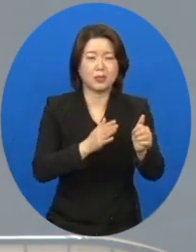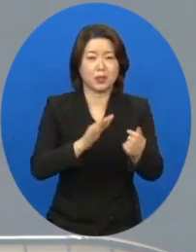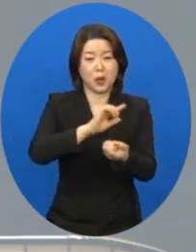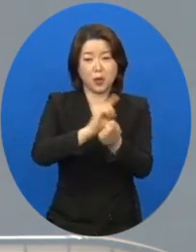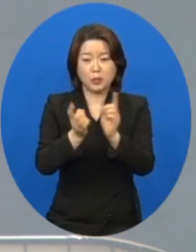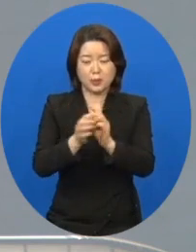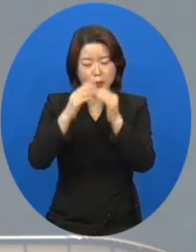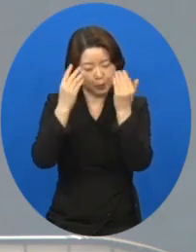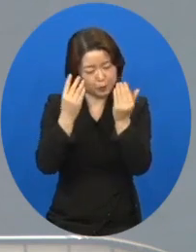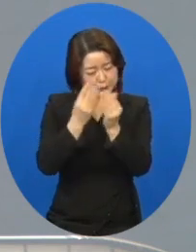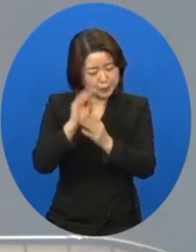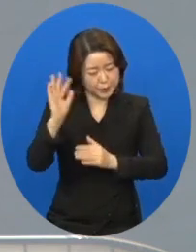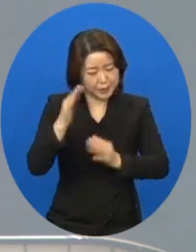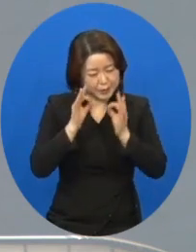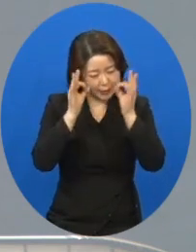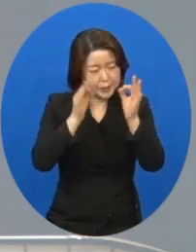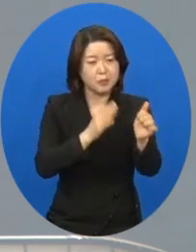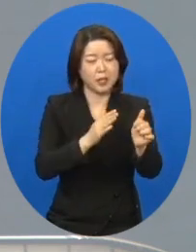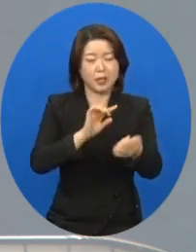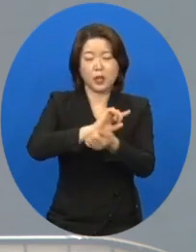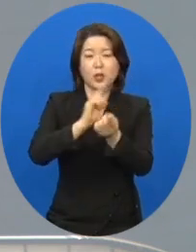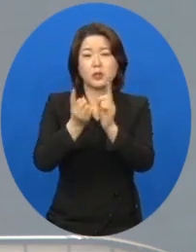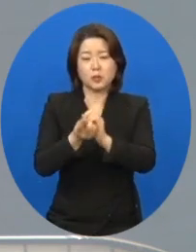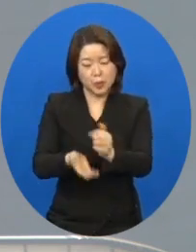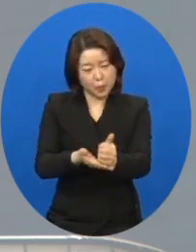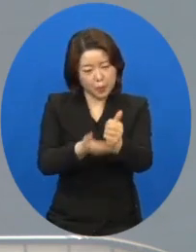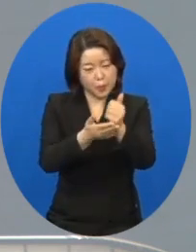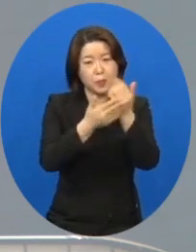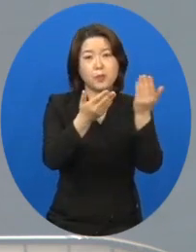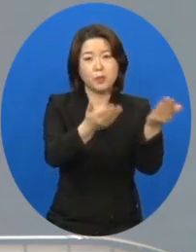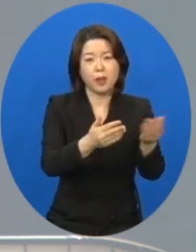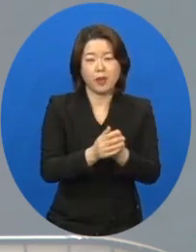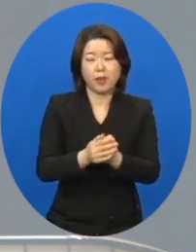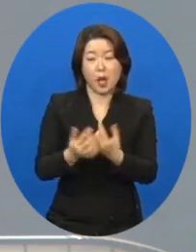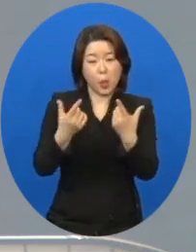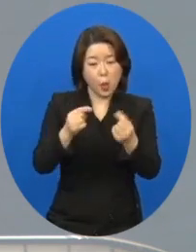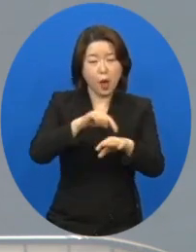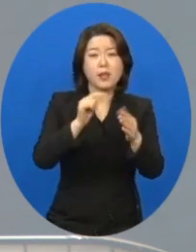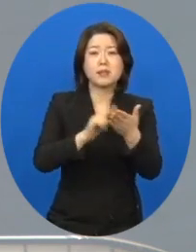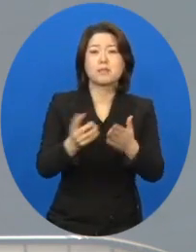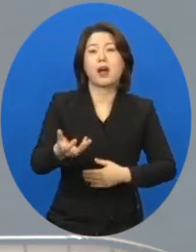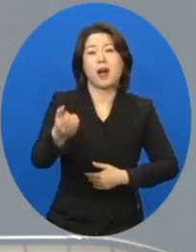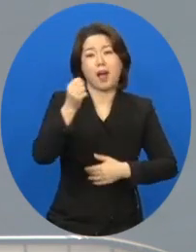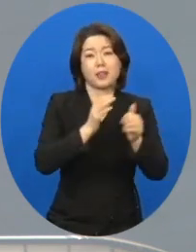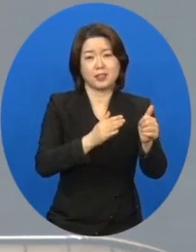온전하게 되기를 힘쓰세요. 서로 격려하세요. 같은 마음을 품으세요.